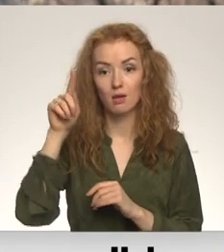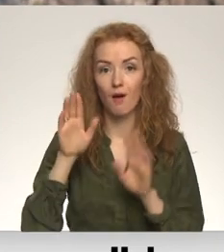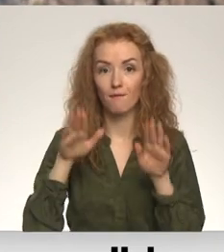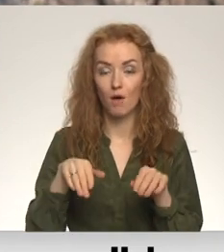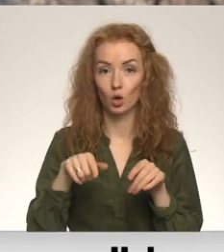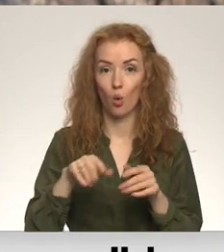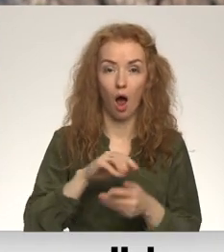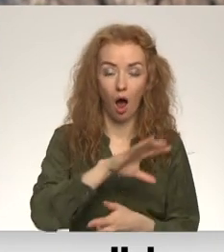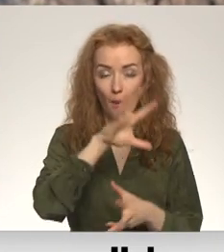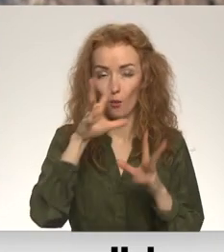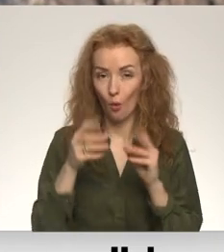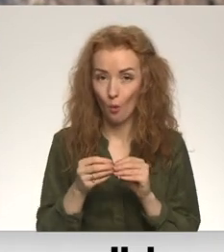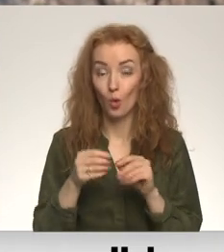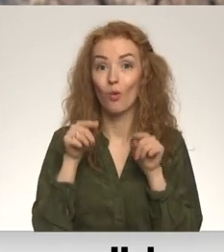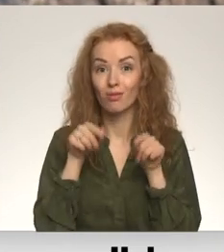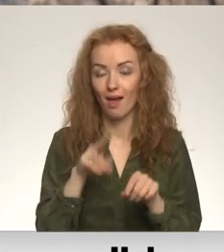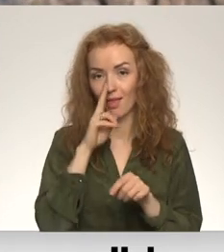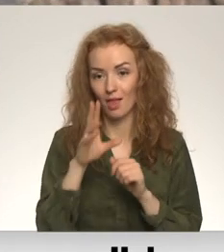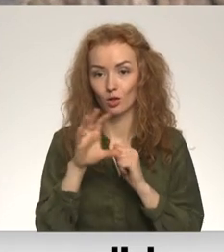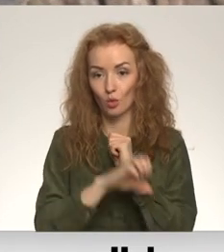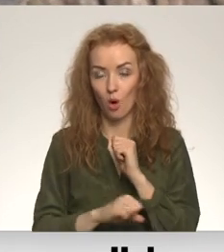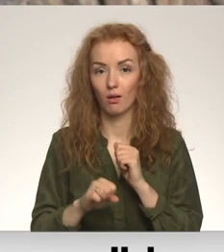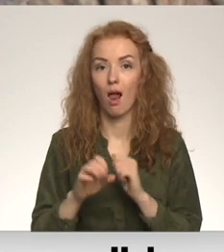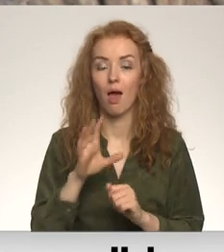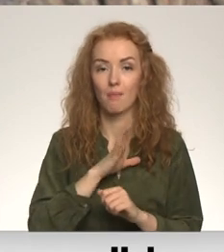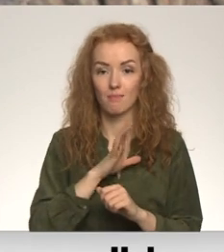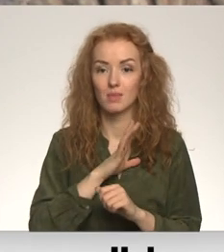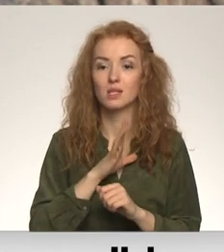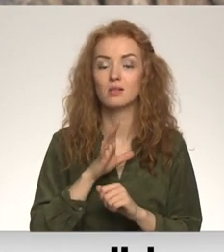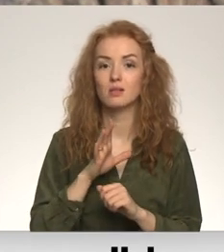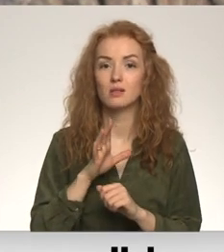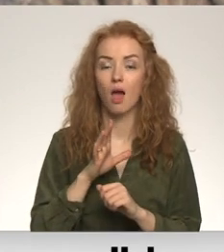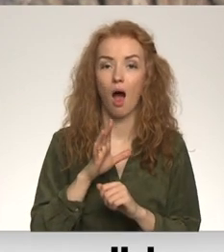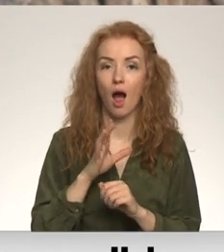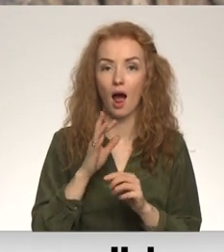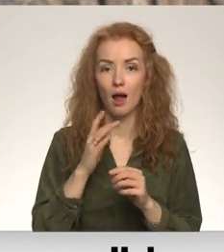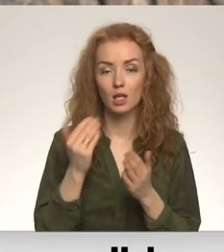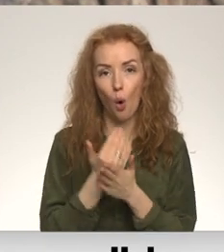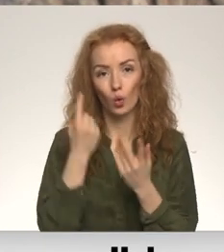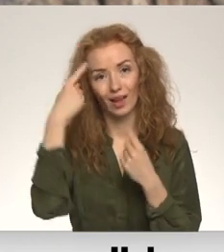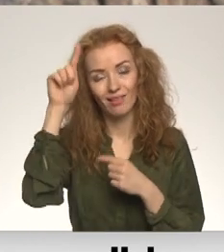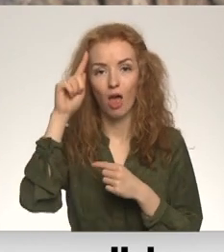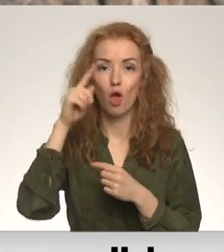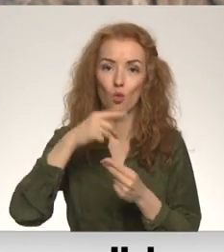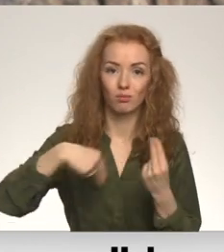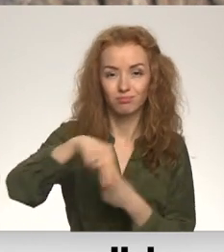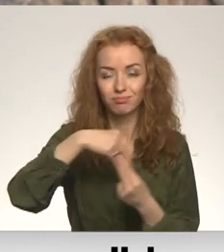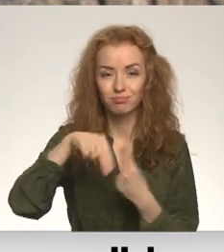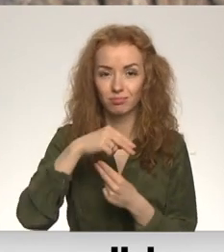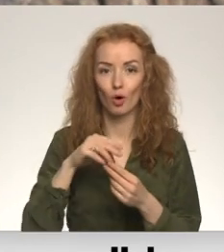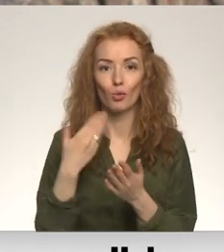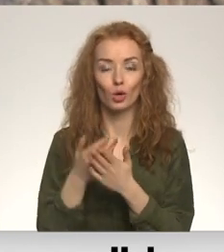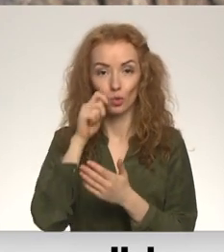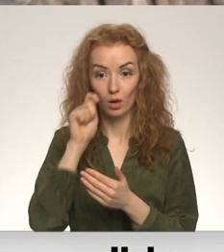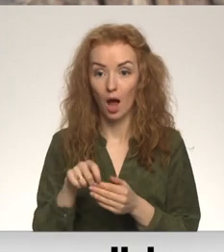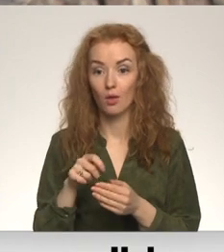tos apkopot, un tad tieši tajā nedēļas nogalē bija arī hackathons, Hack for Ukraine, un tā mēs visas, kas vispār dzīvē, es